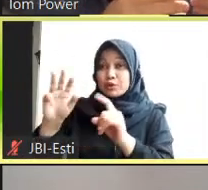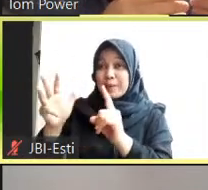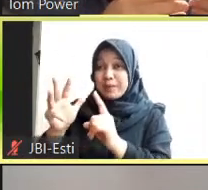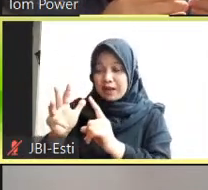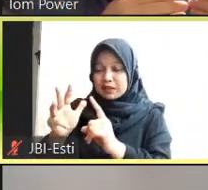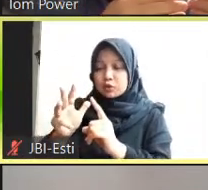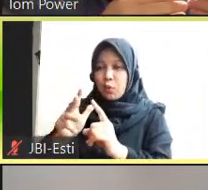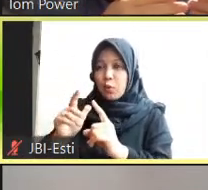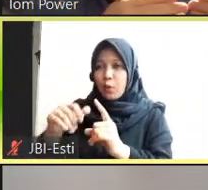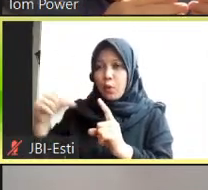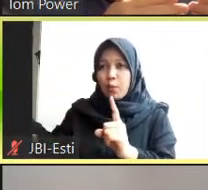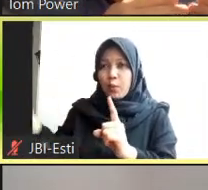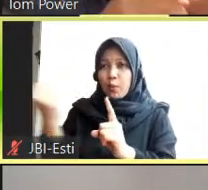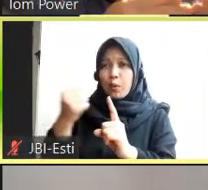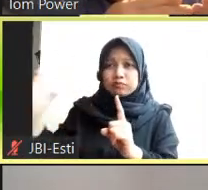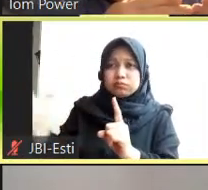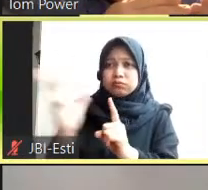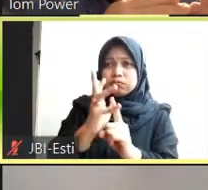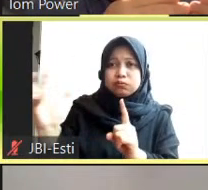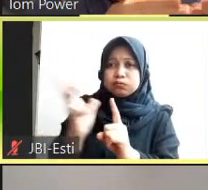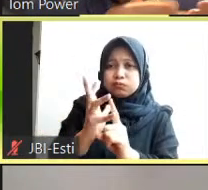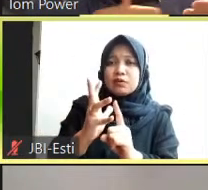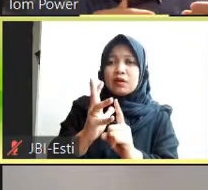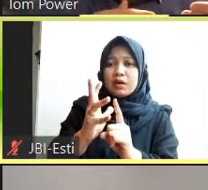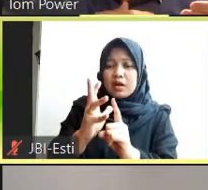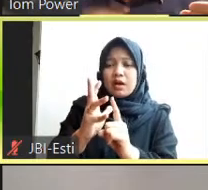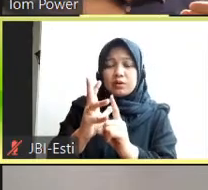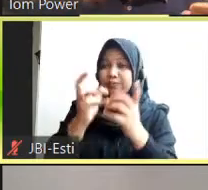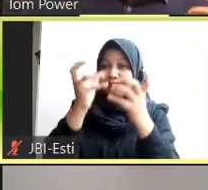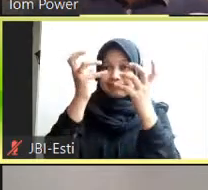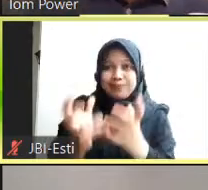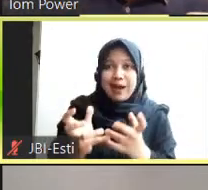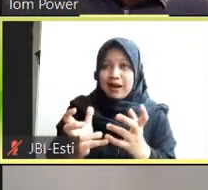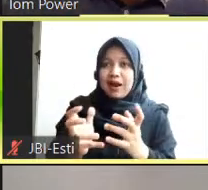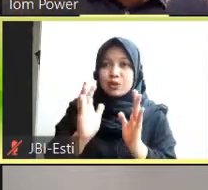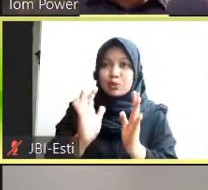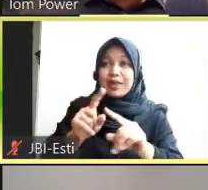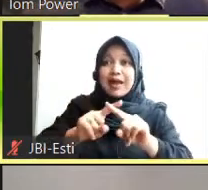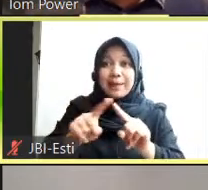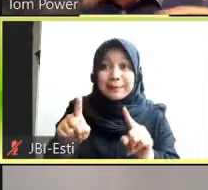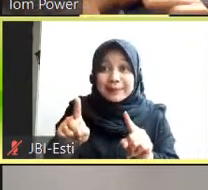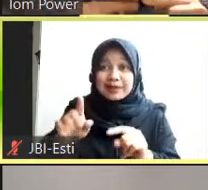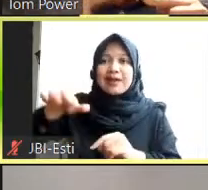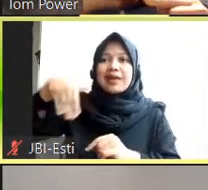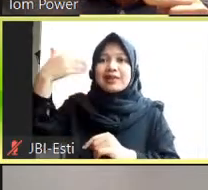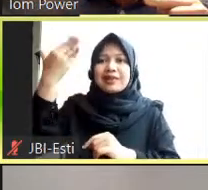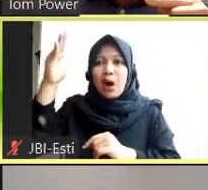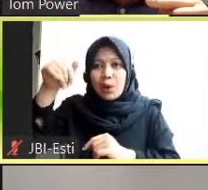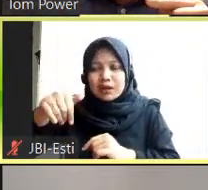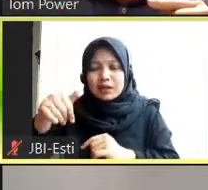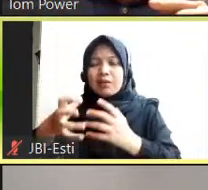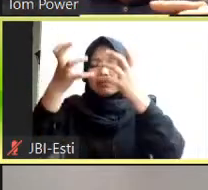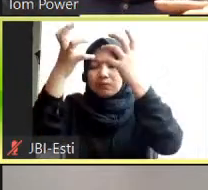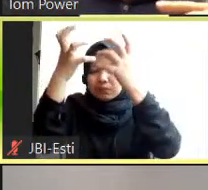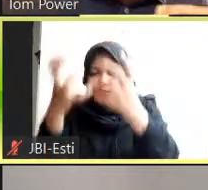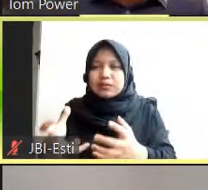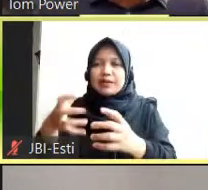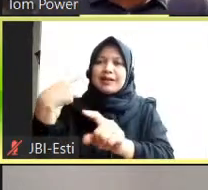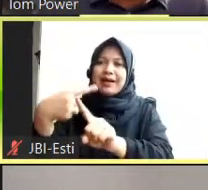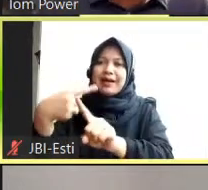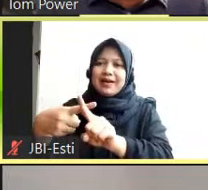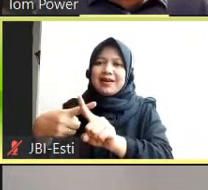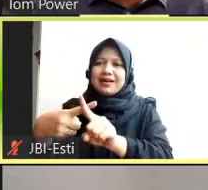mulai parah, tapi ternyata tahun ini lebih parah lagi. Jadi eskalasi ini